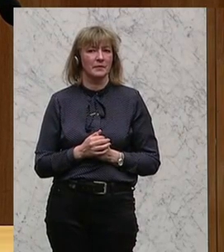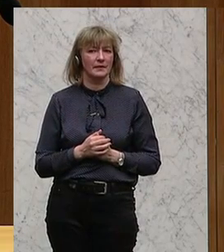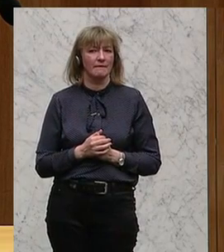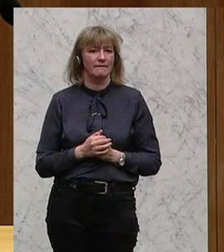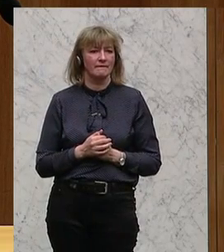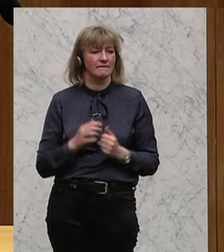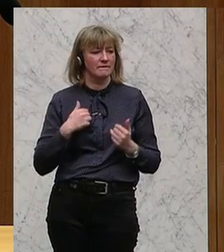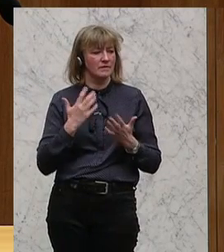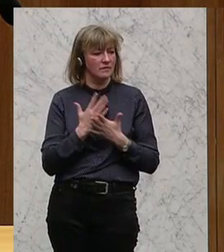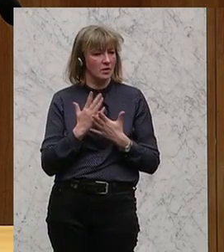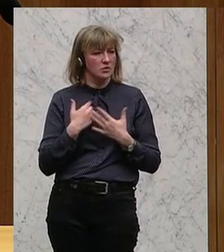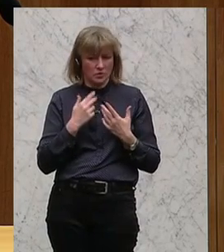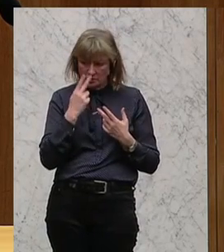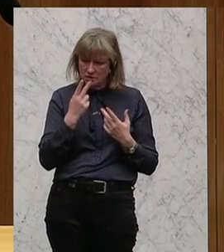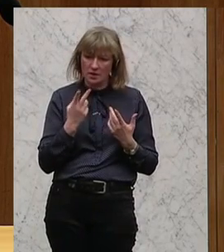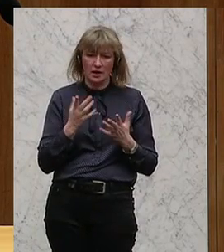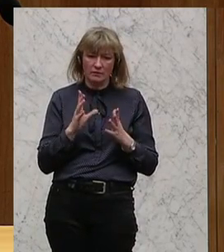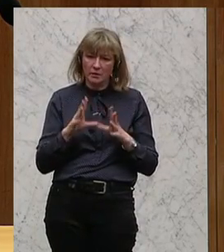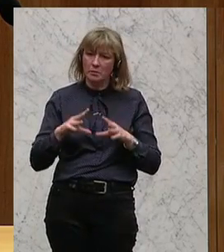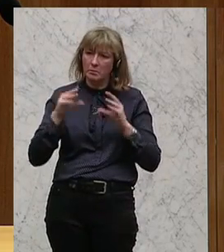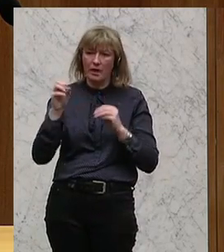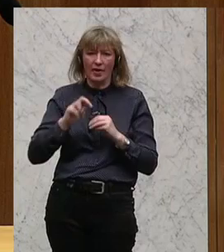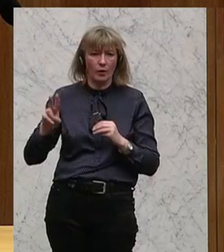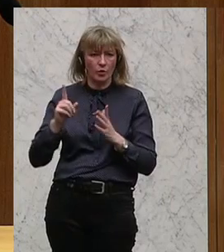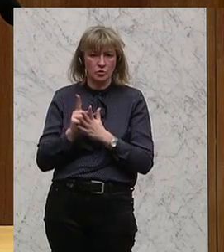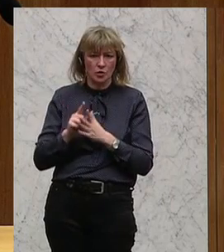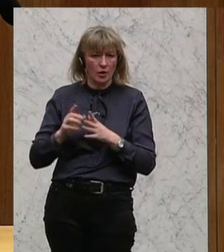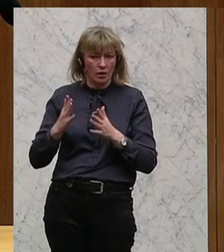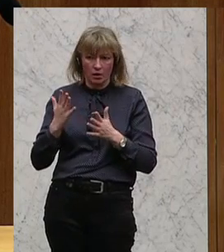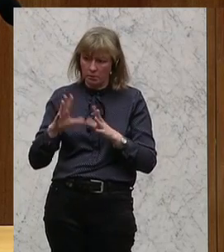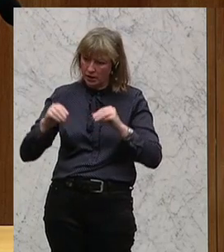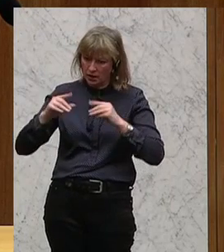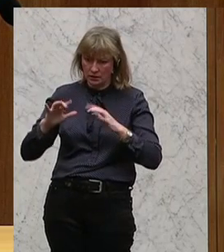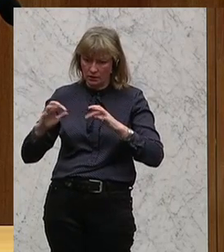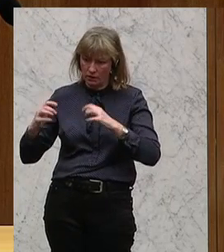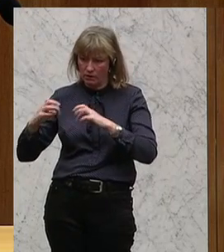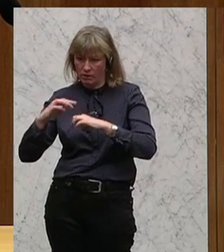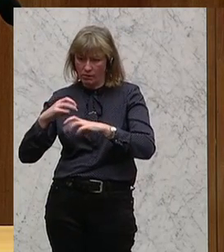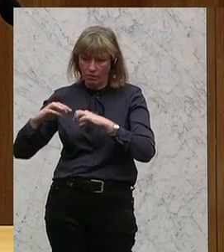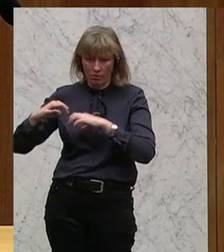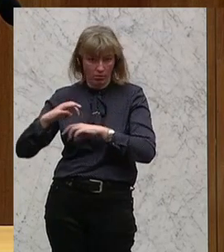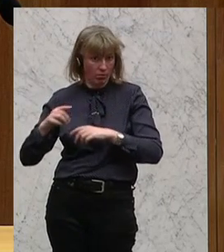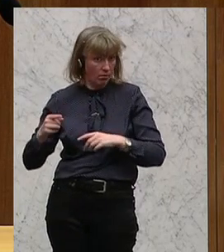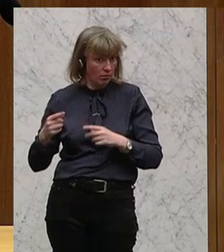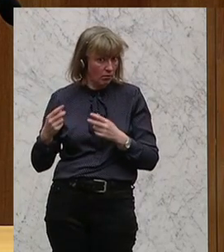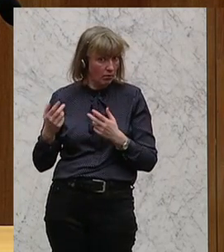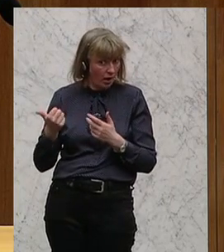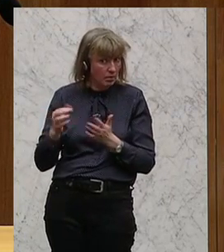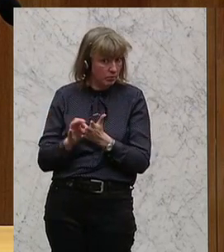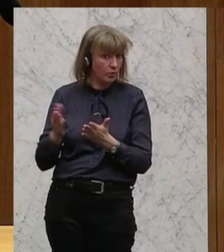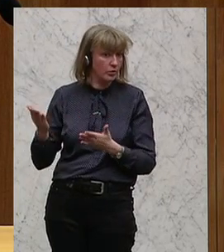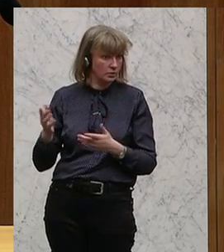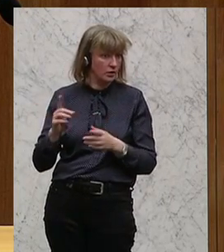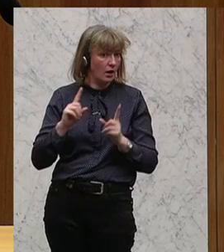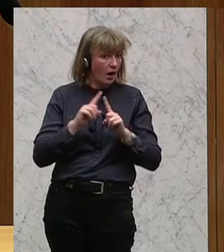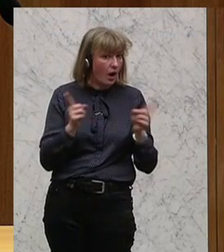einen beginnenden Erosionsprozess der Europäischen Union gesprochen. Das wird sicherlich eine dieser Komponenten sein. Es gibt aber auch andere, und